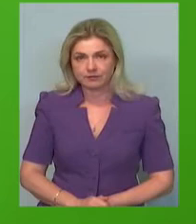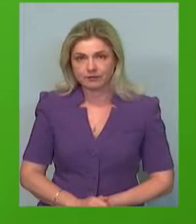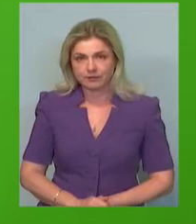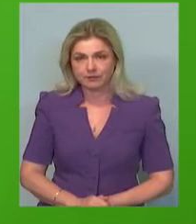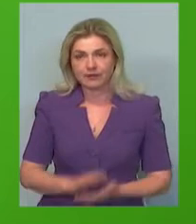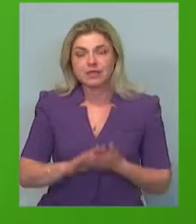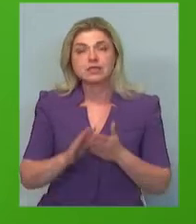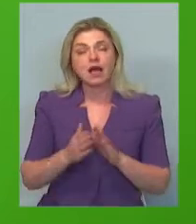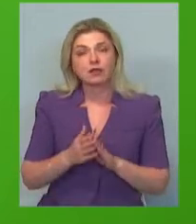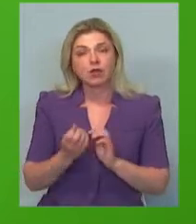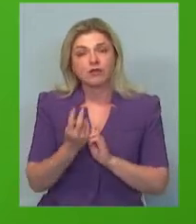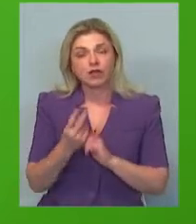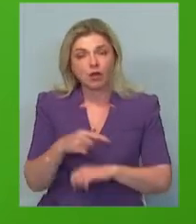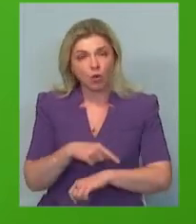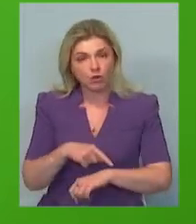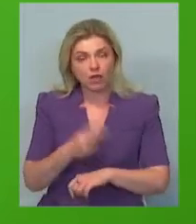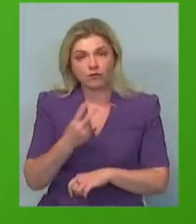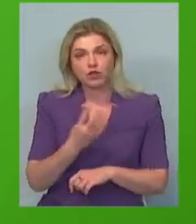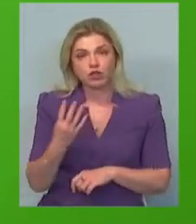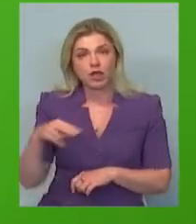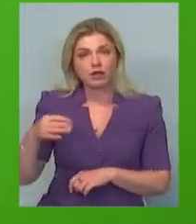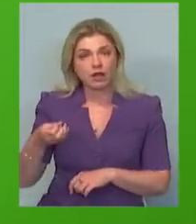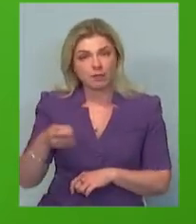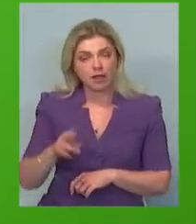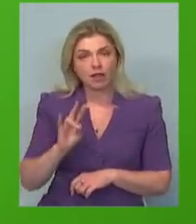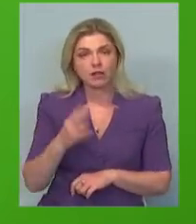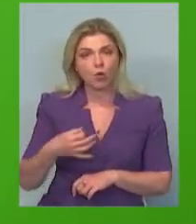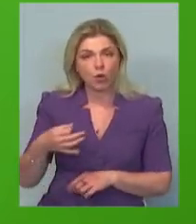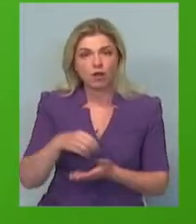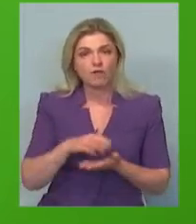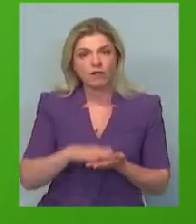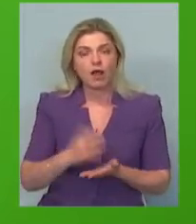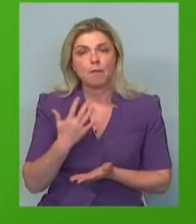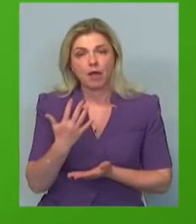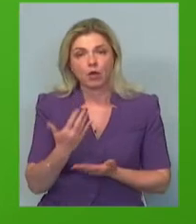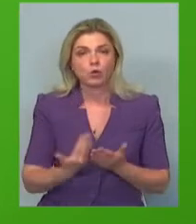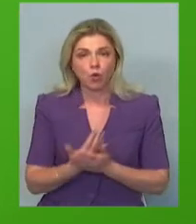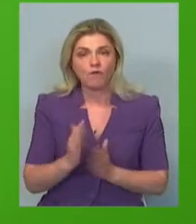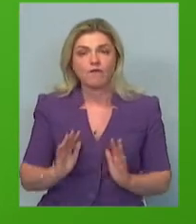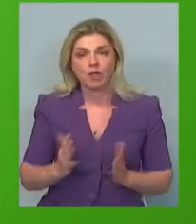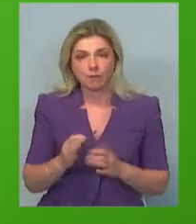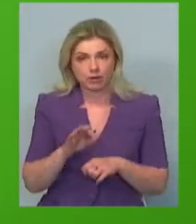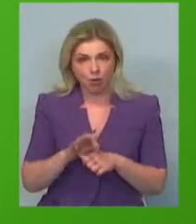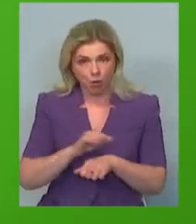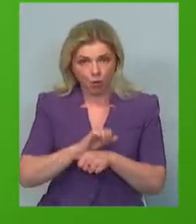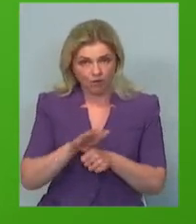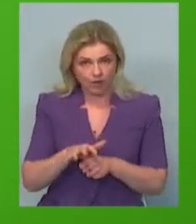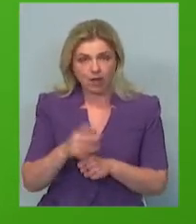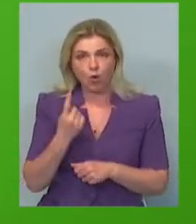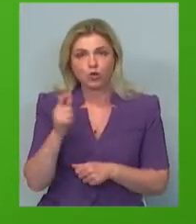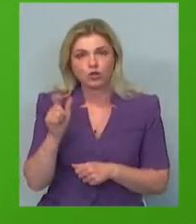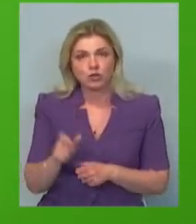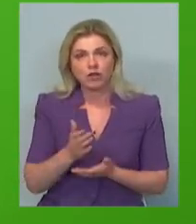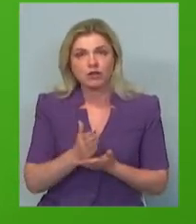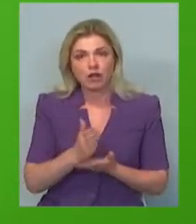Станом на 12 годину 24 липня на Миколаївщині зафіксовано 5 нових випадків захворювання на COVID-19. Одна людина